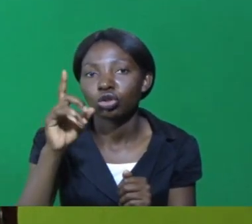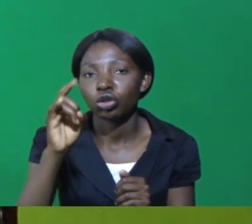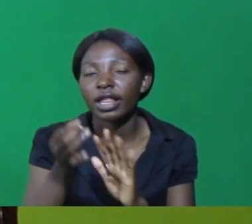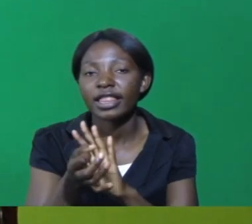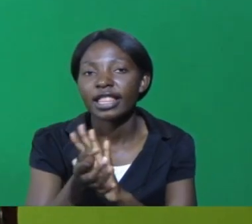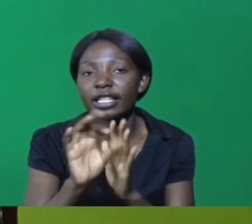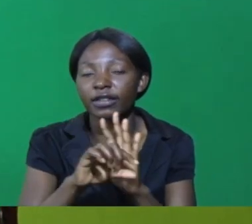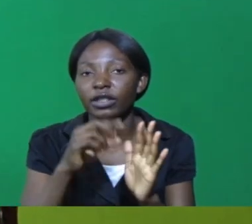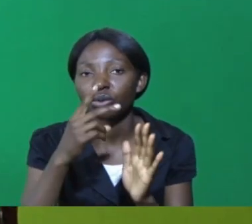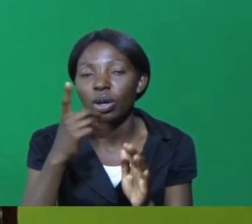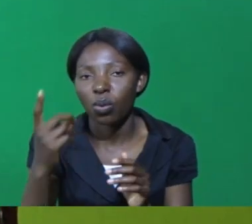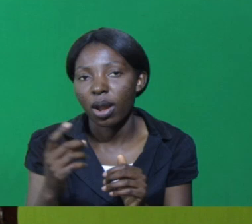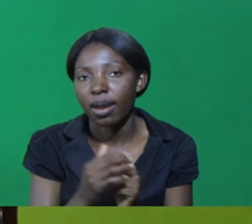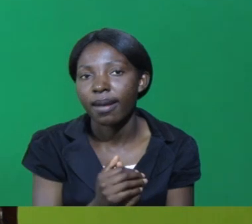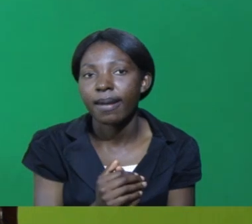13 verse 21.